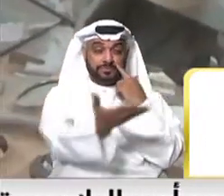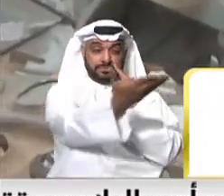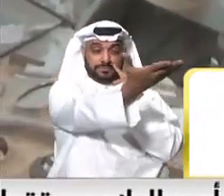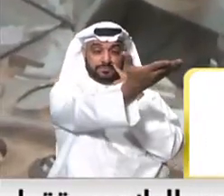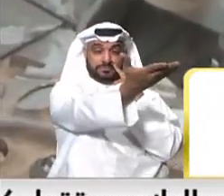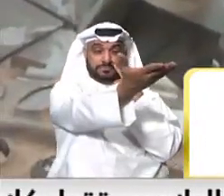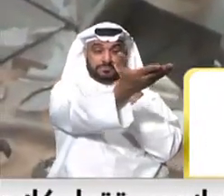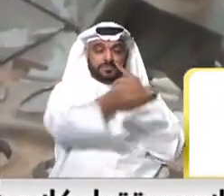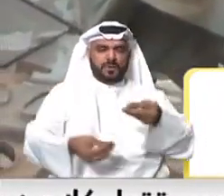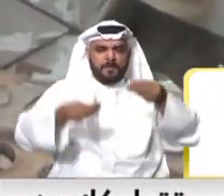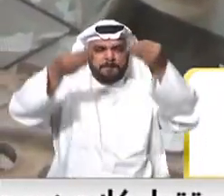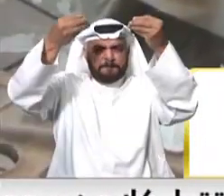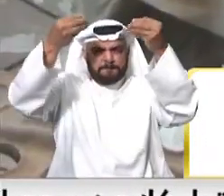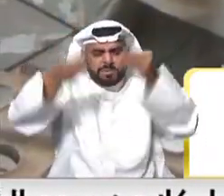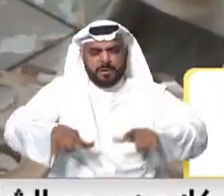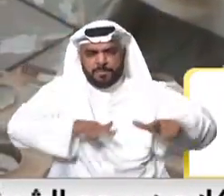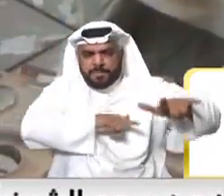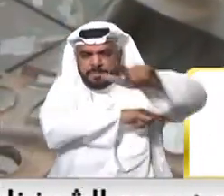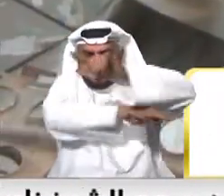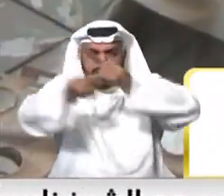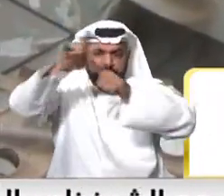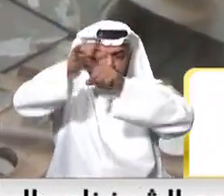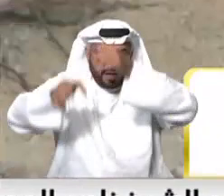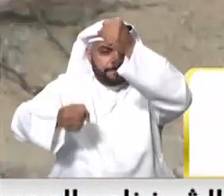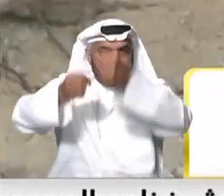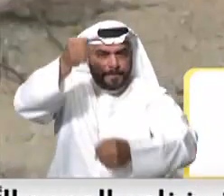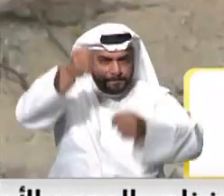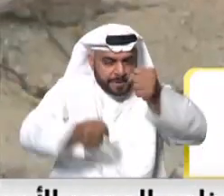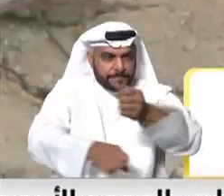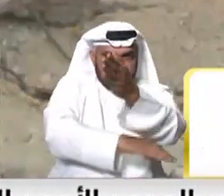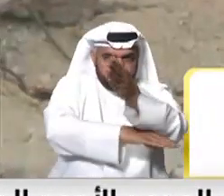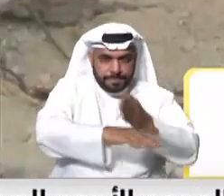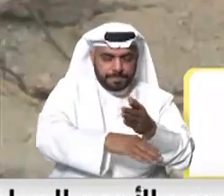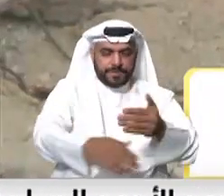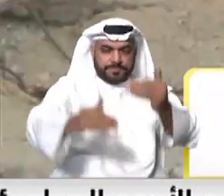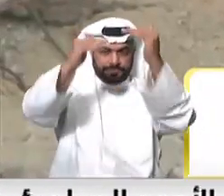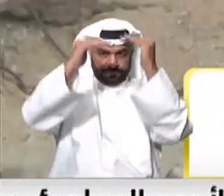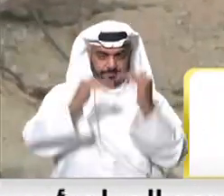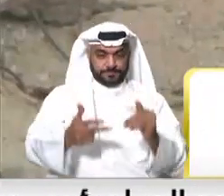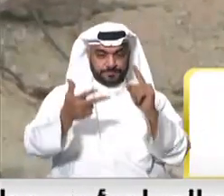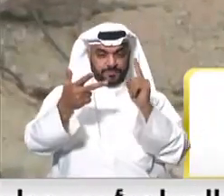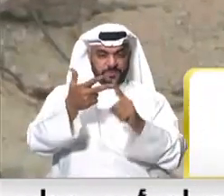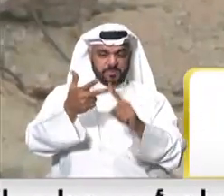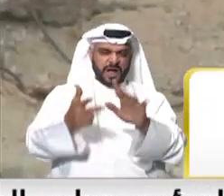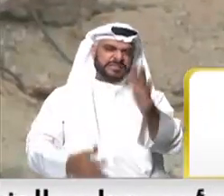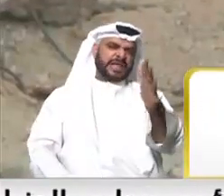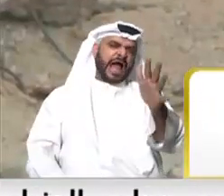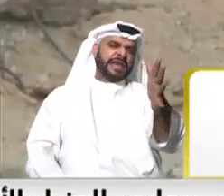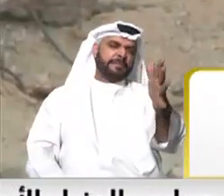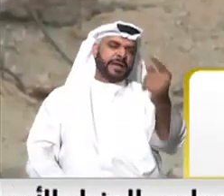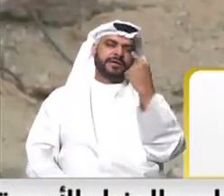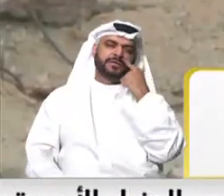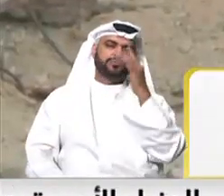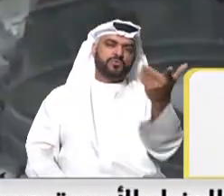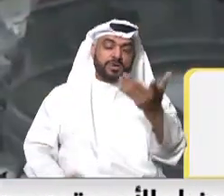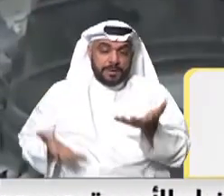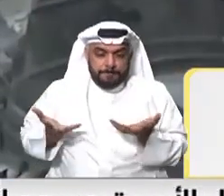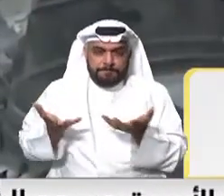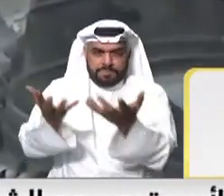عمليات التدمير الناجمة عن القصف الإسرائيلي، في حين تشير التقديرات إلى أن